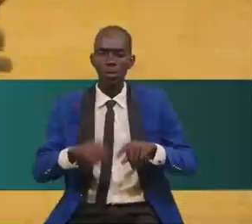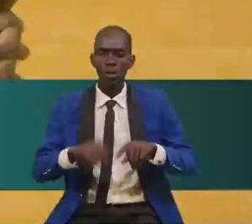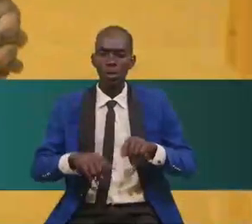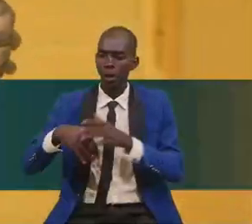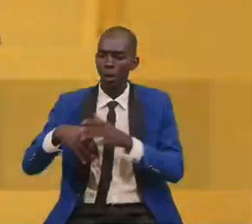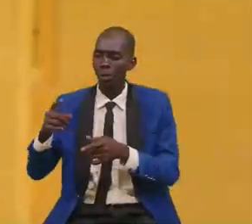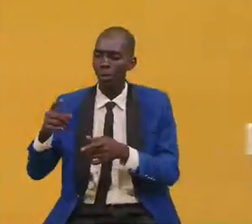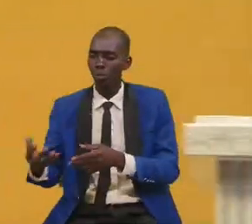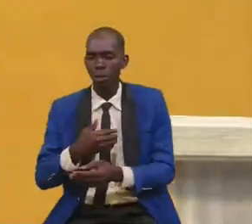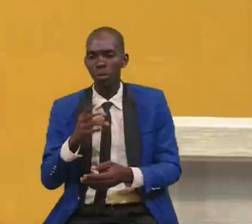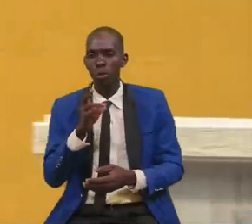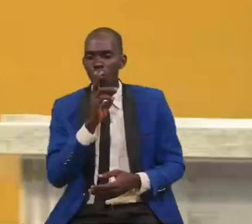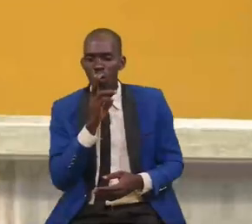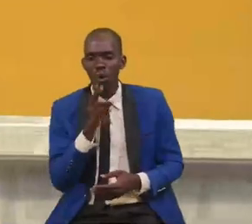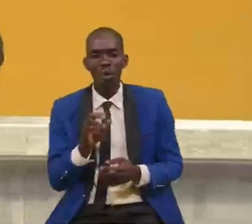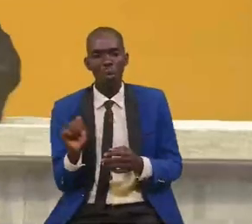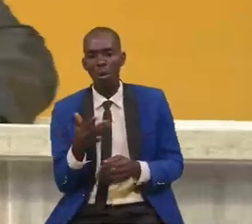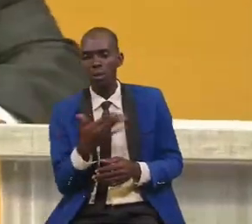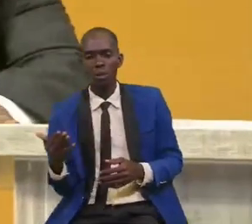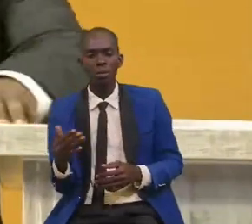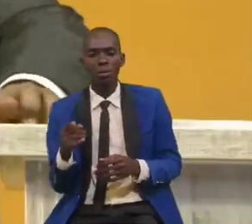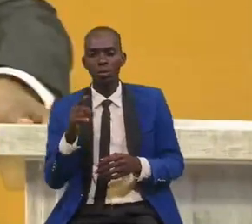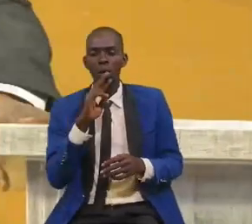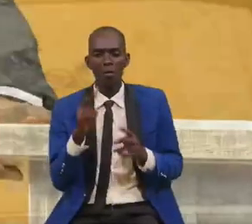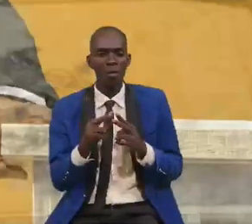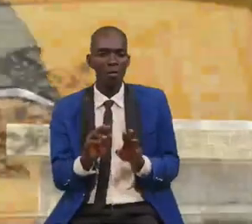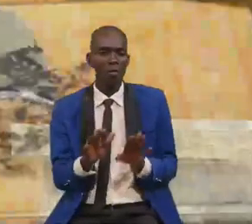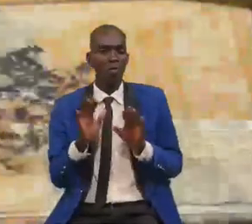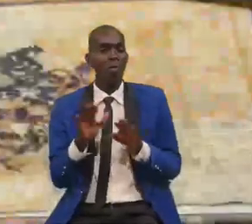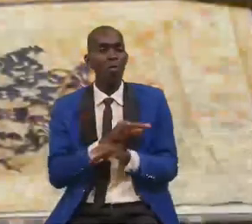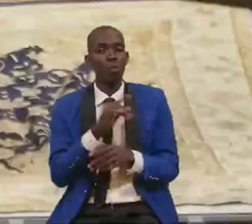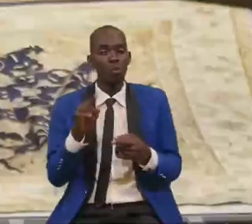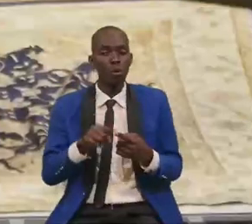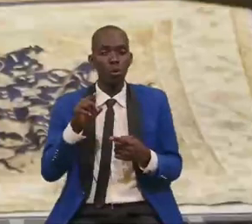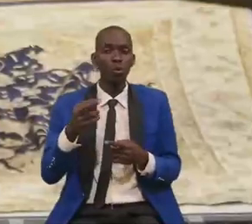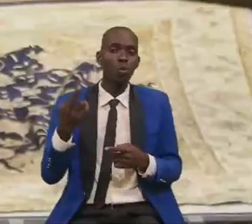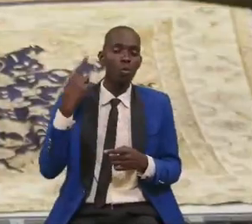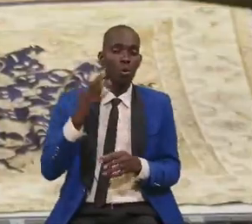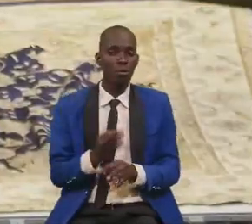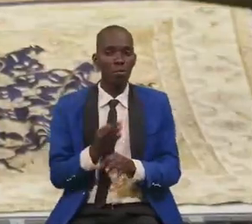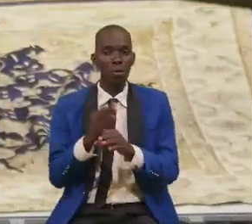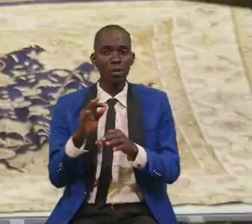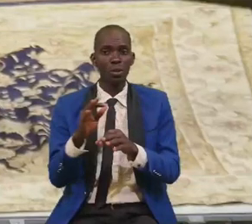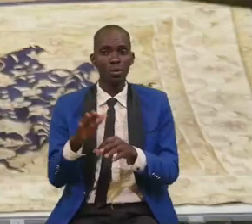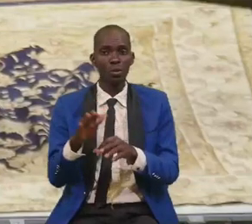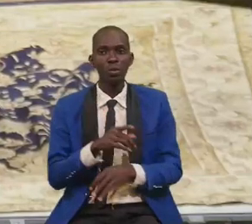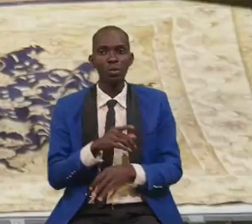quoi que ce soit. Ils avaient tellement peur en ce même lieu-là. Là, vous avez peur avant. Vous serez son